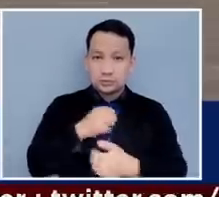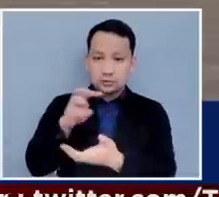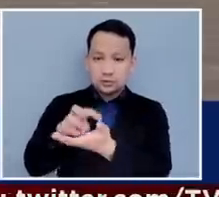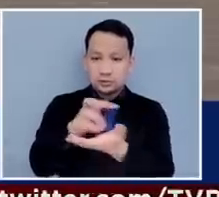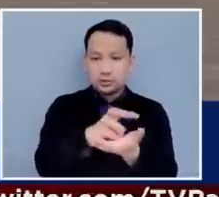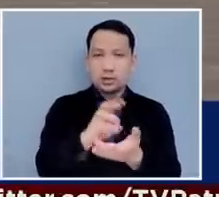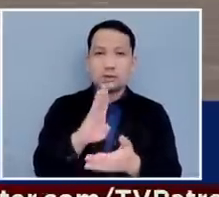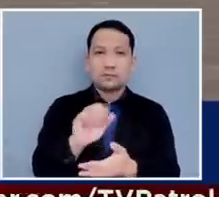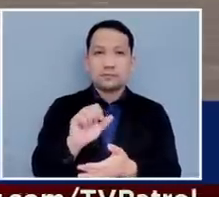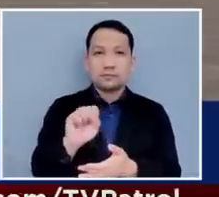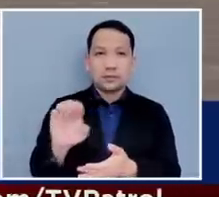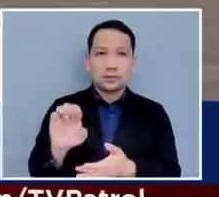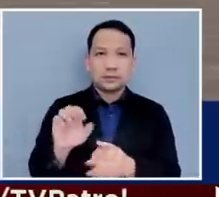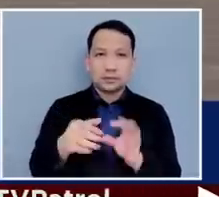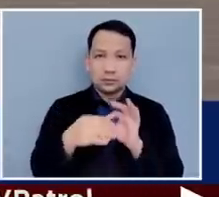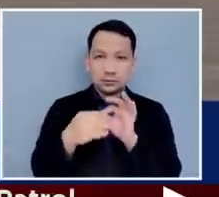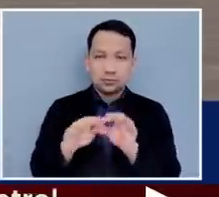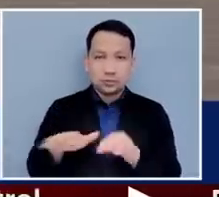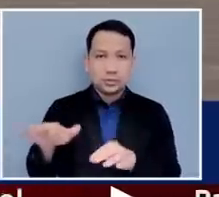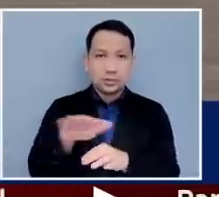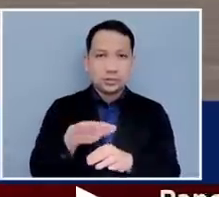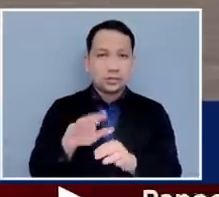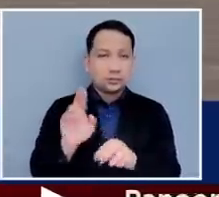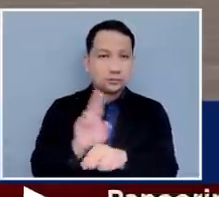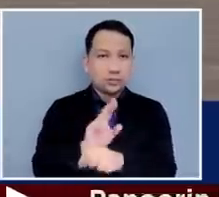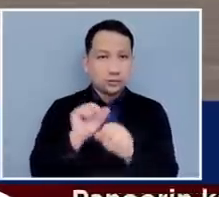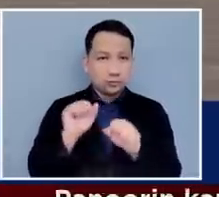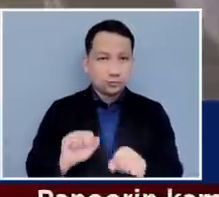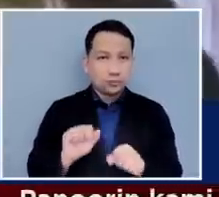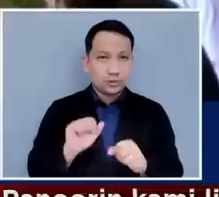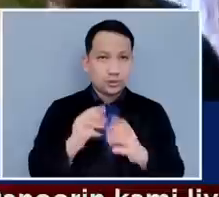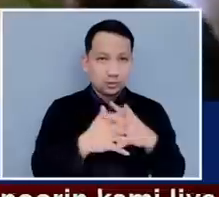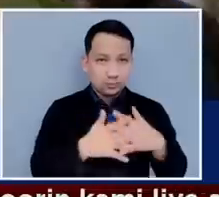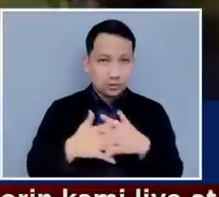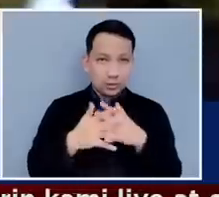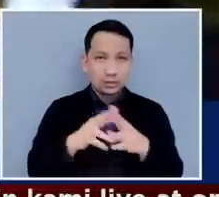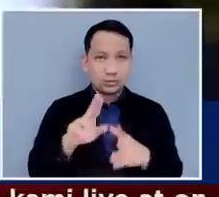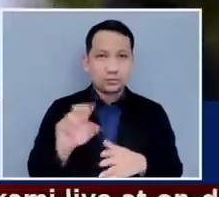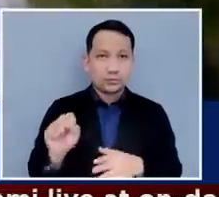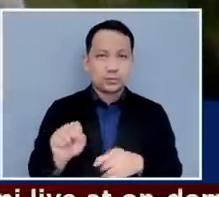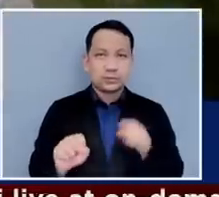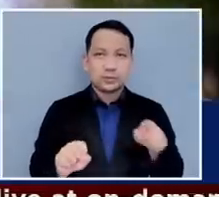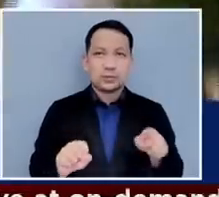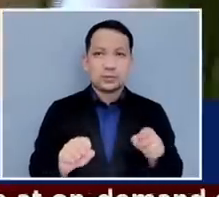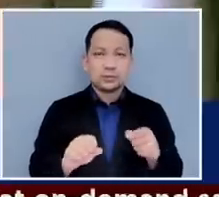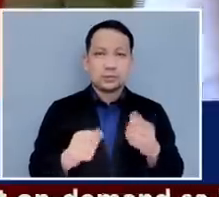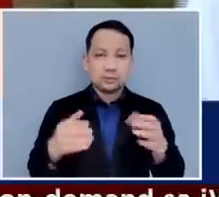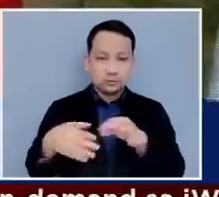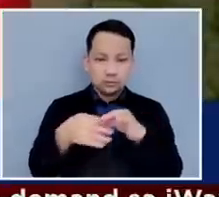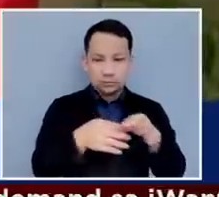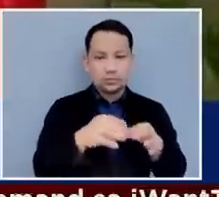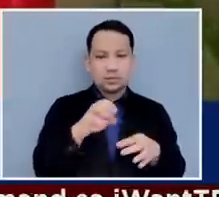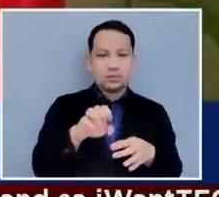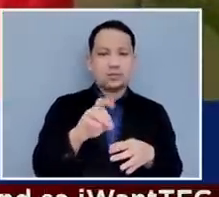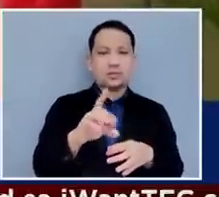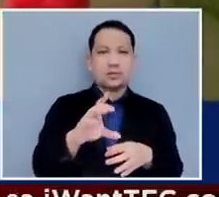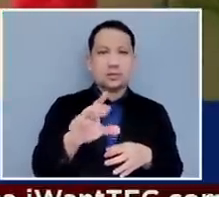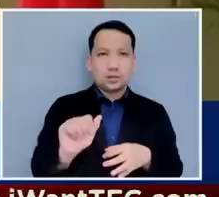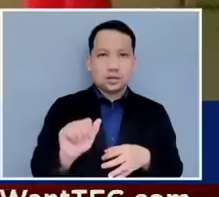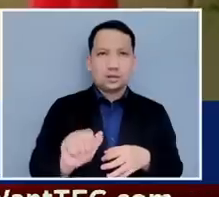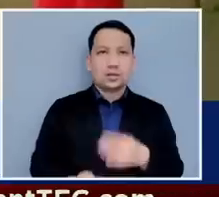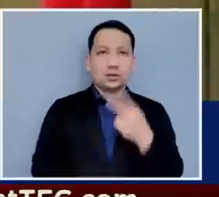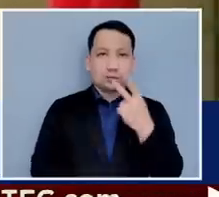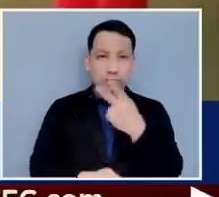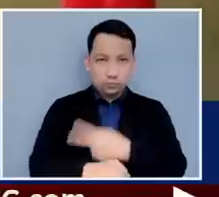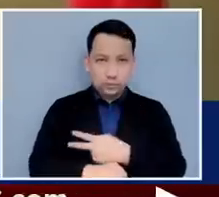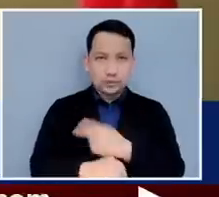sundalong Amerikano sa ilalim ng Enhanced Defense Cooperation Agreement o EDCA. Sinimulan na rin ang 2 araw na pulong ng